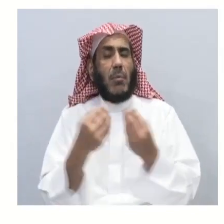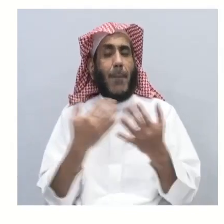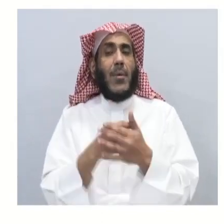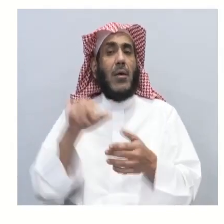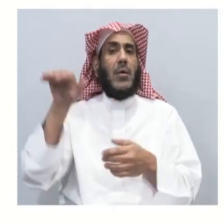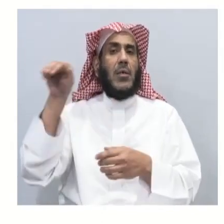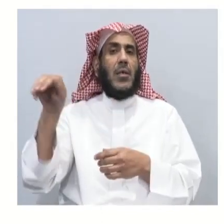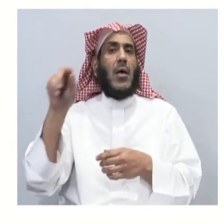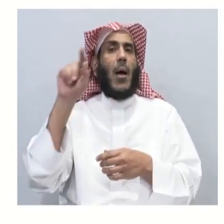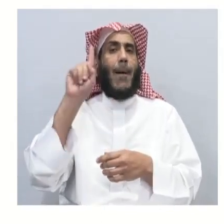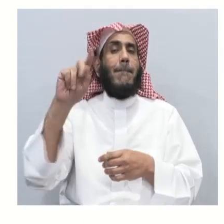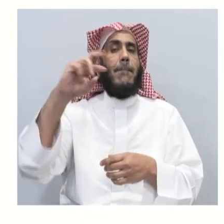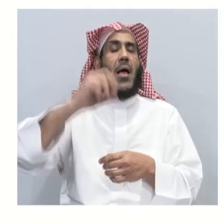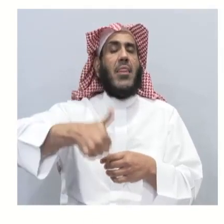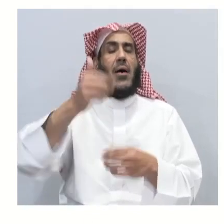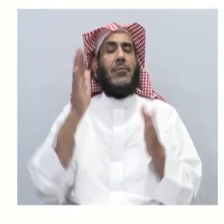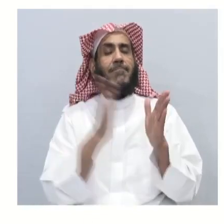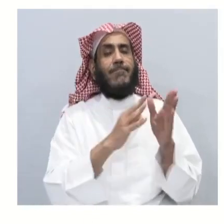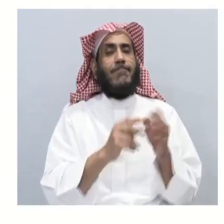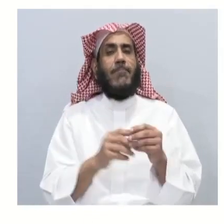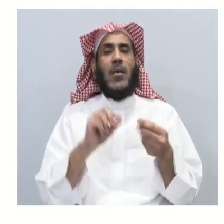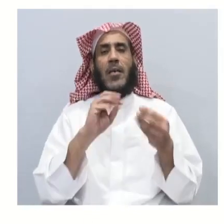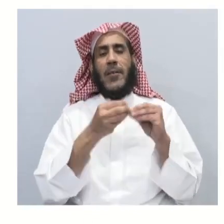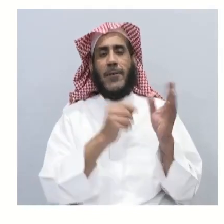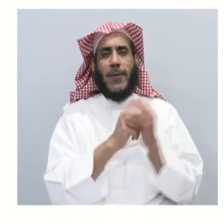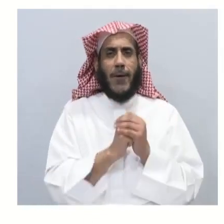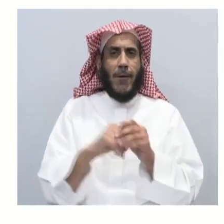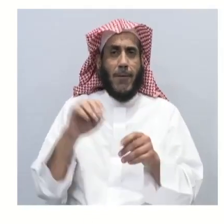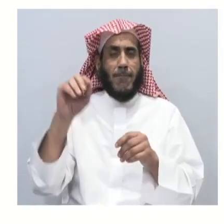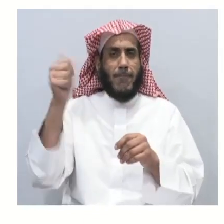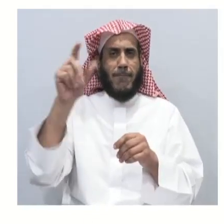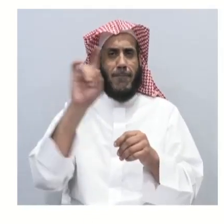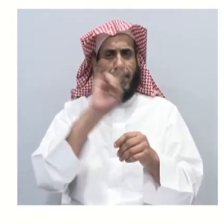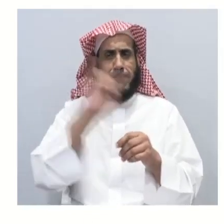الشكل، كلمة واحدة فقط. الأدوات، ألا،